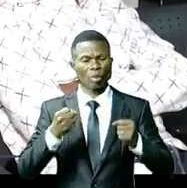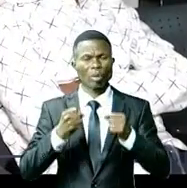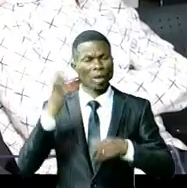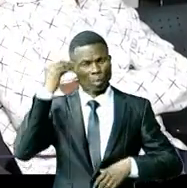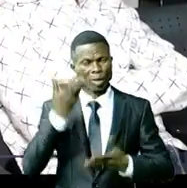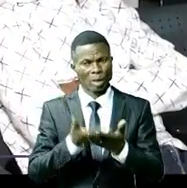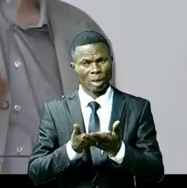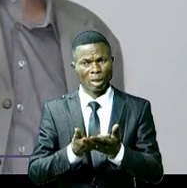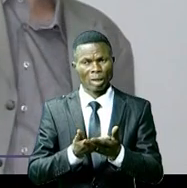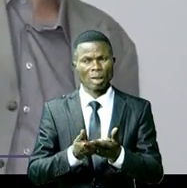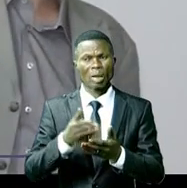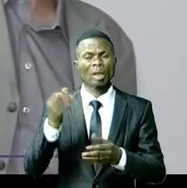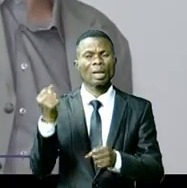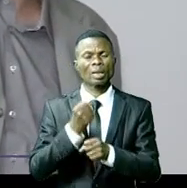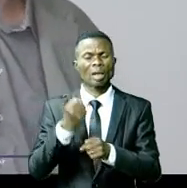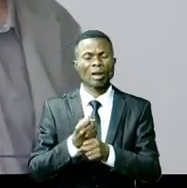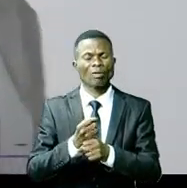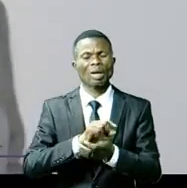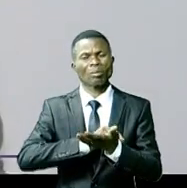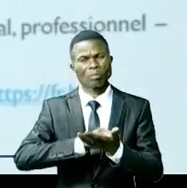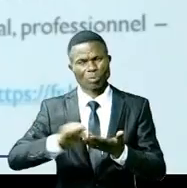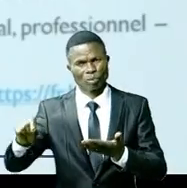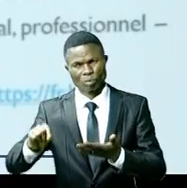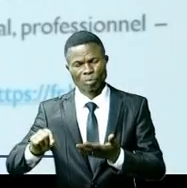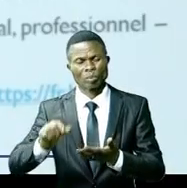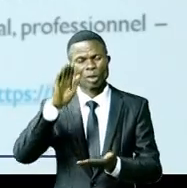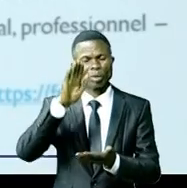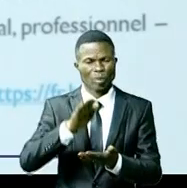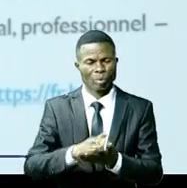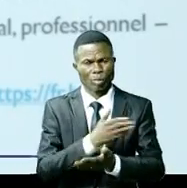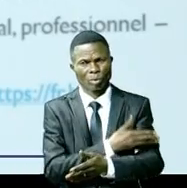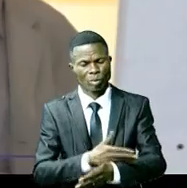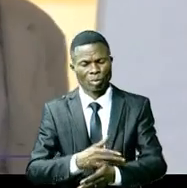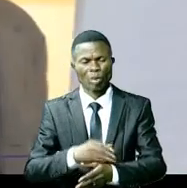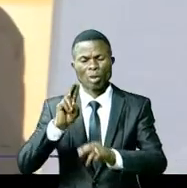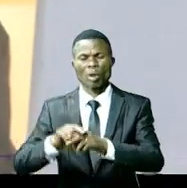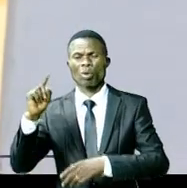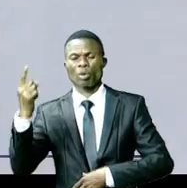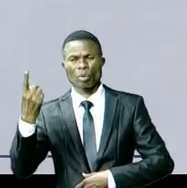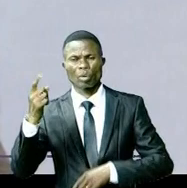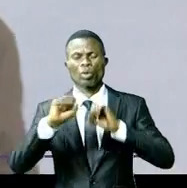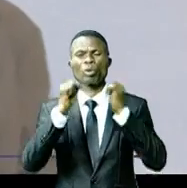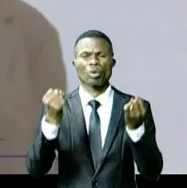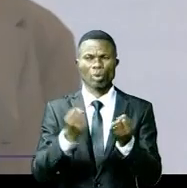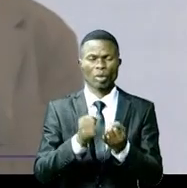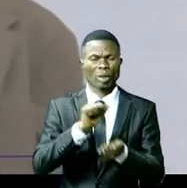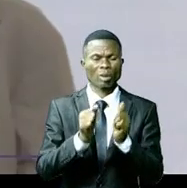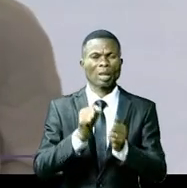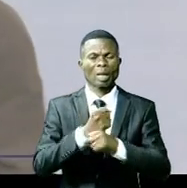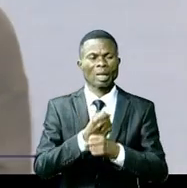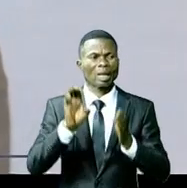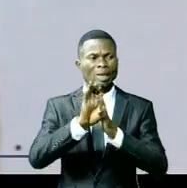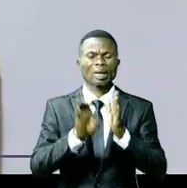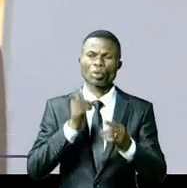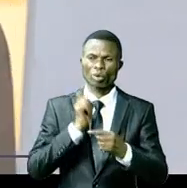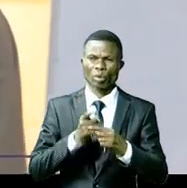à la base des pertes d'emploi consécutives à la baisse des activités économiques et l'isolement social notamment. Cette situation a créé des conditions pour